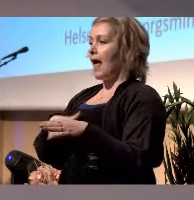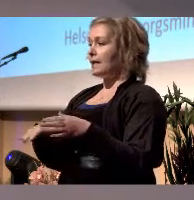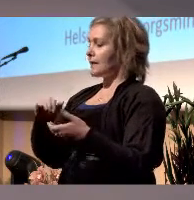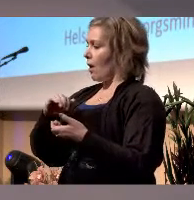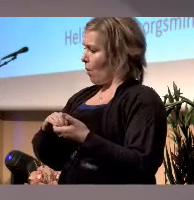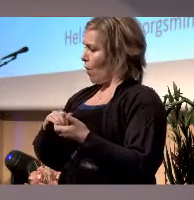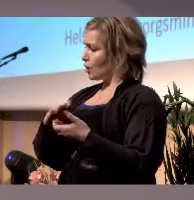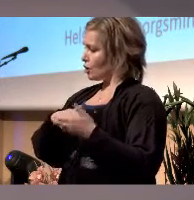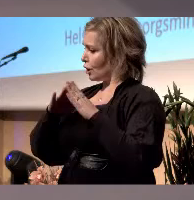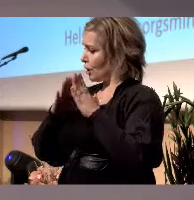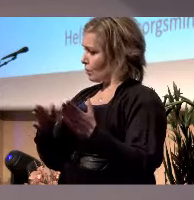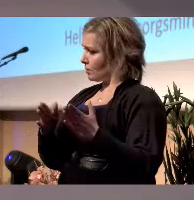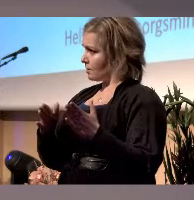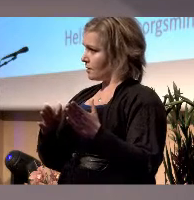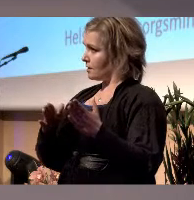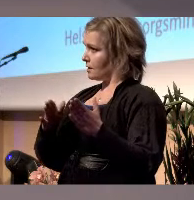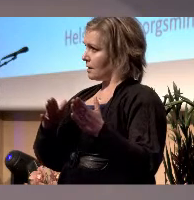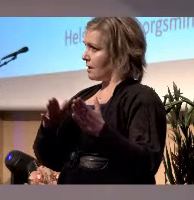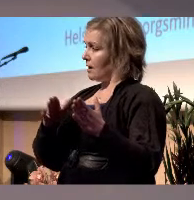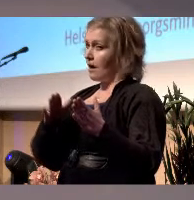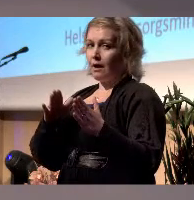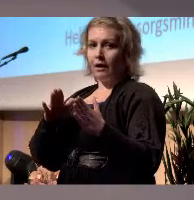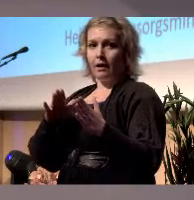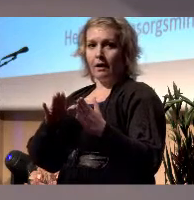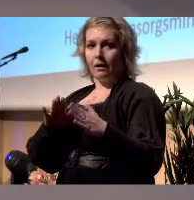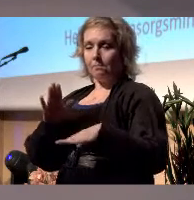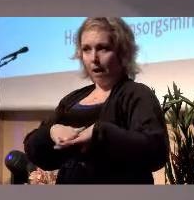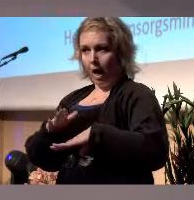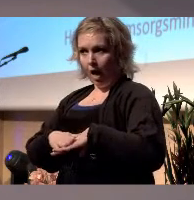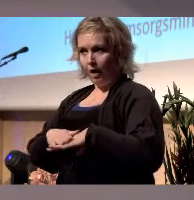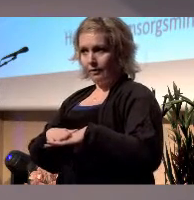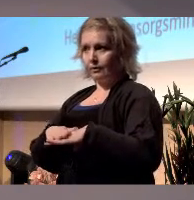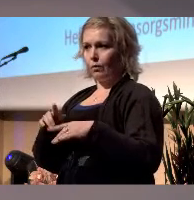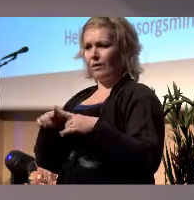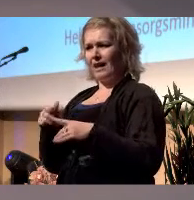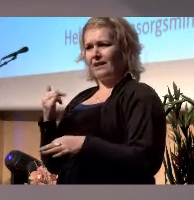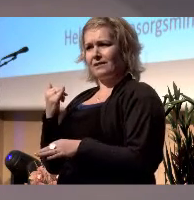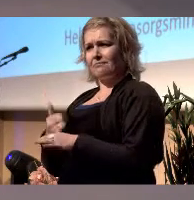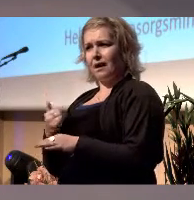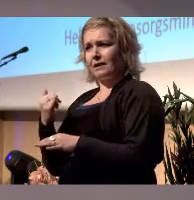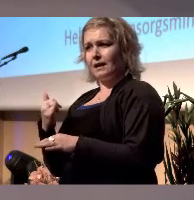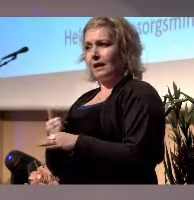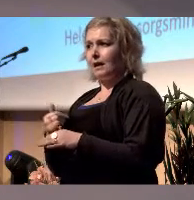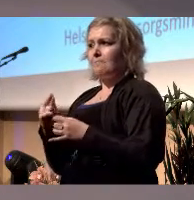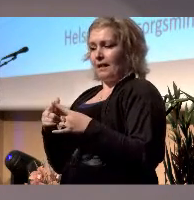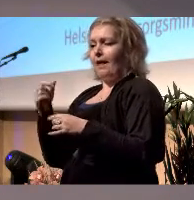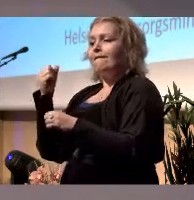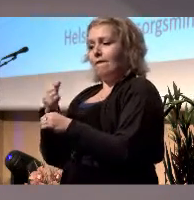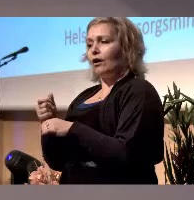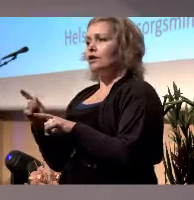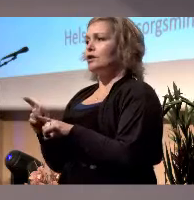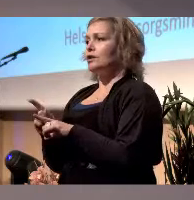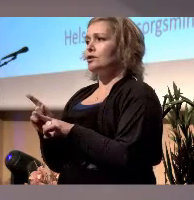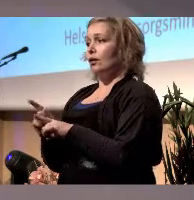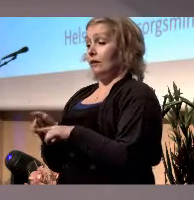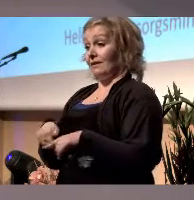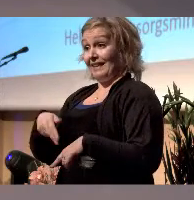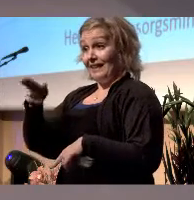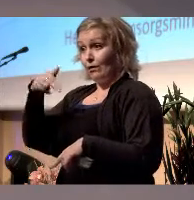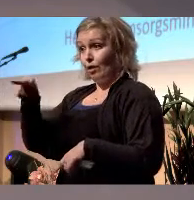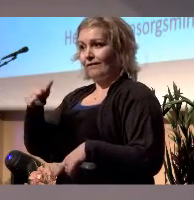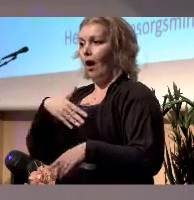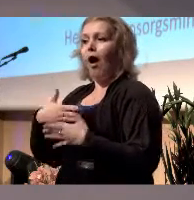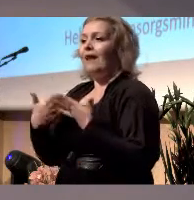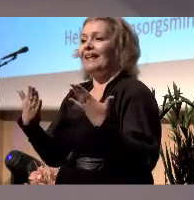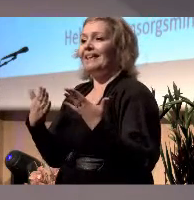og sykehusplan. Ja, det jo egentlig litt underligt, men det faktisk sånt at i Norge har